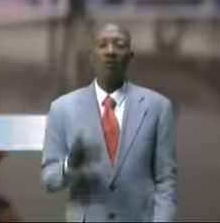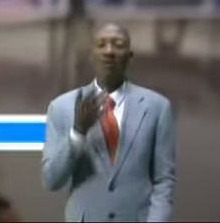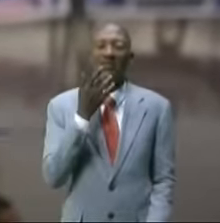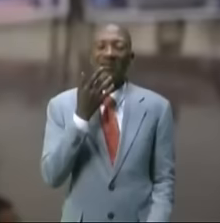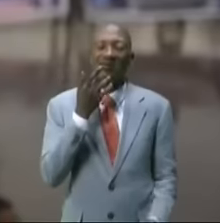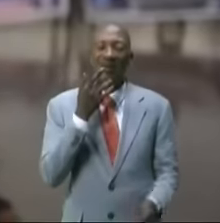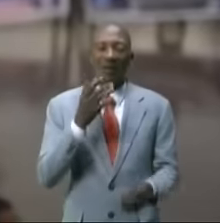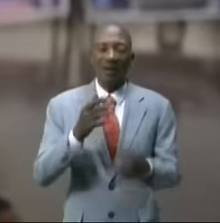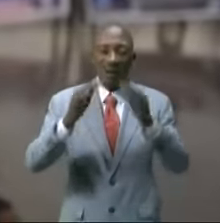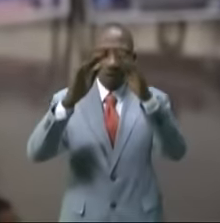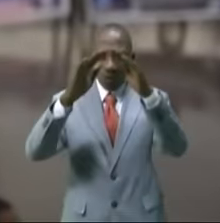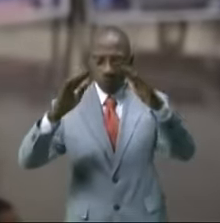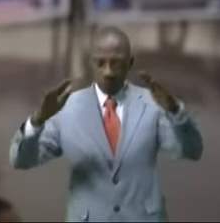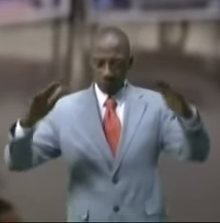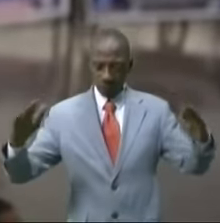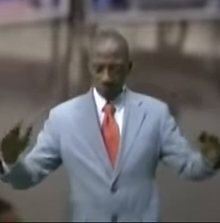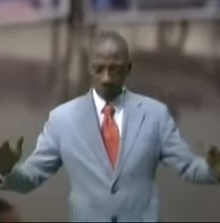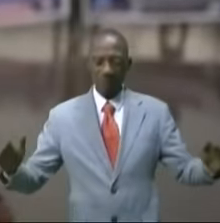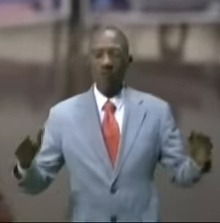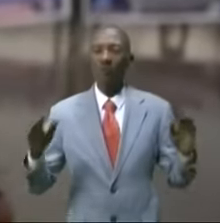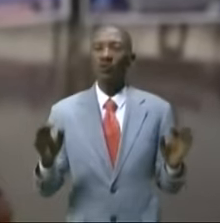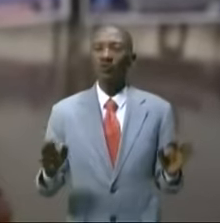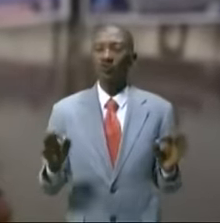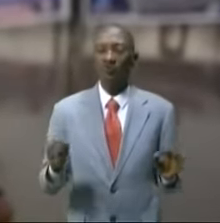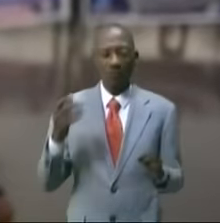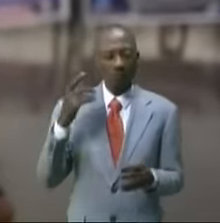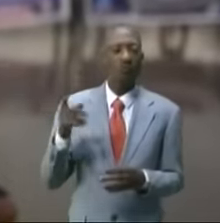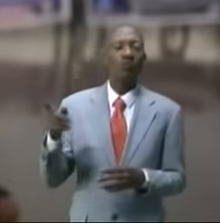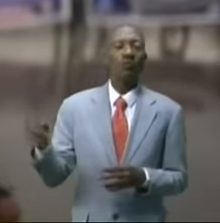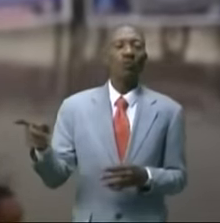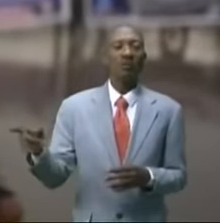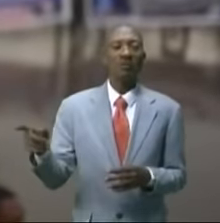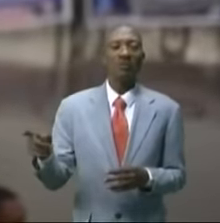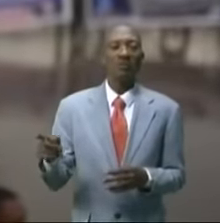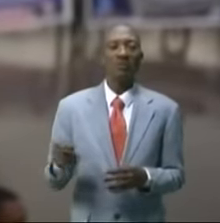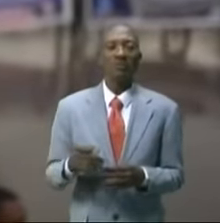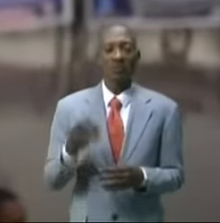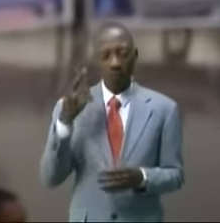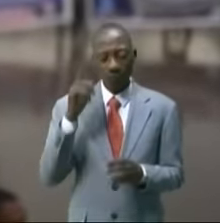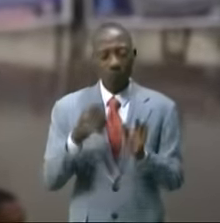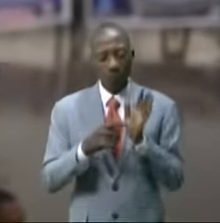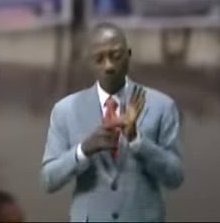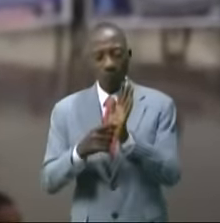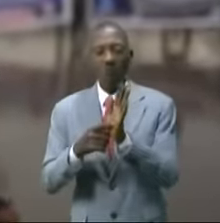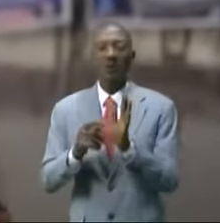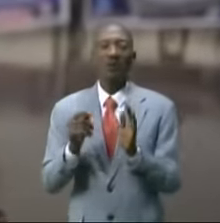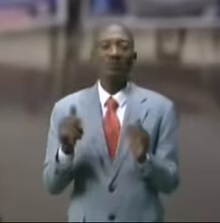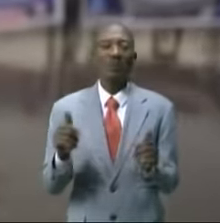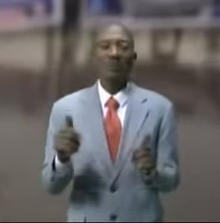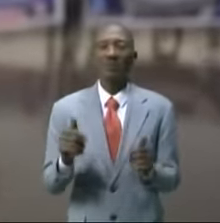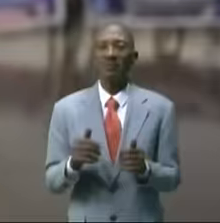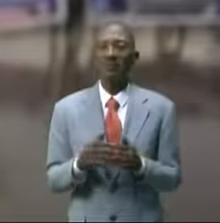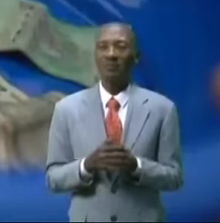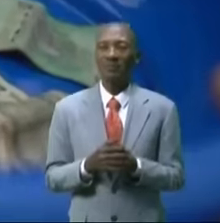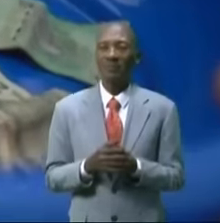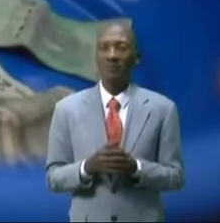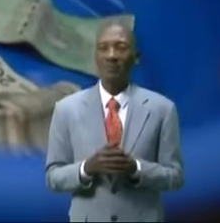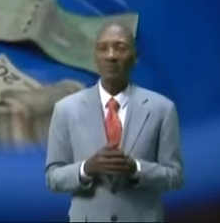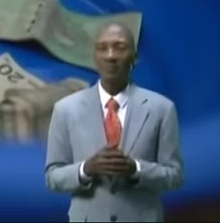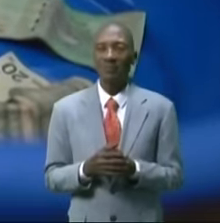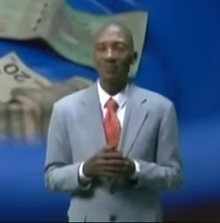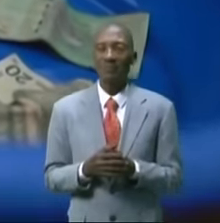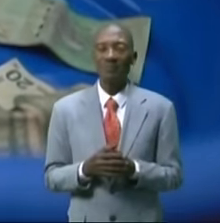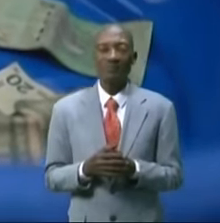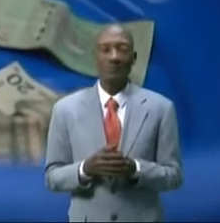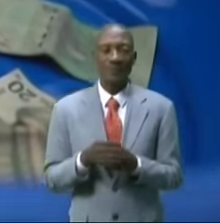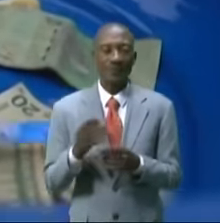patriarche Antoine Gizenga. Pour Otonga, mausolée à patriarche Antoine Gizenga. La